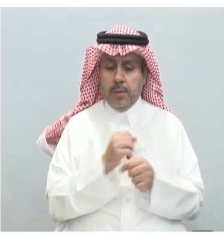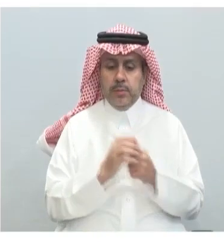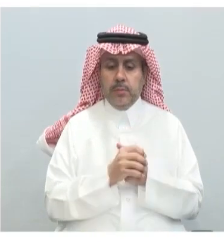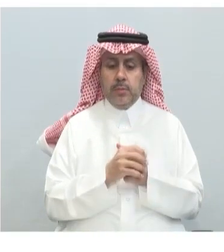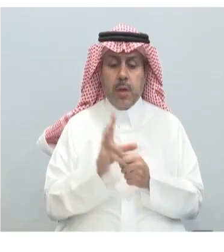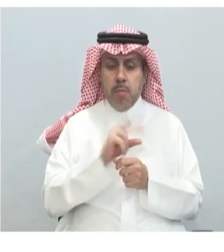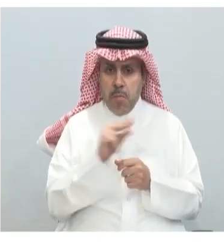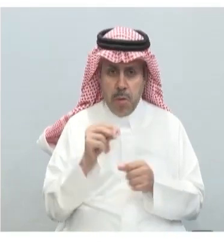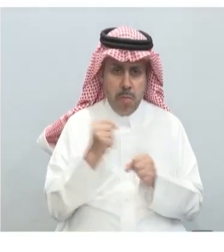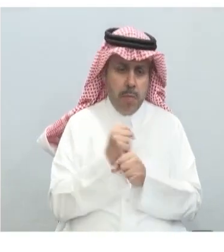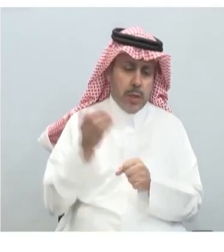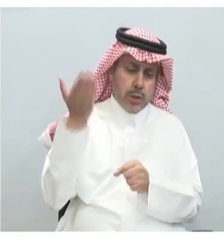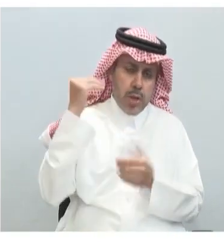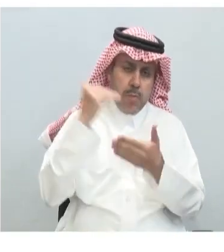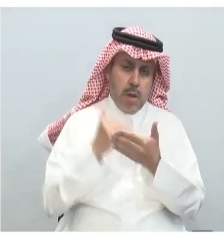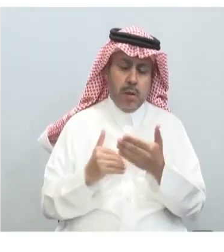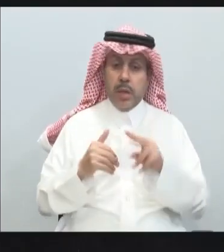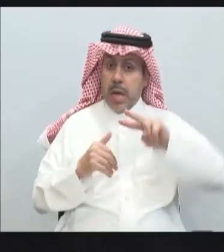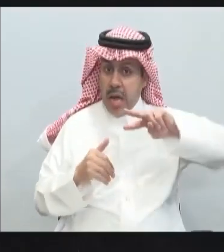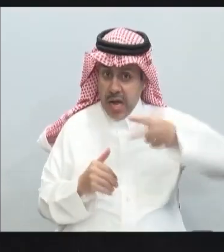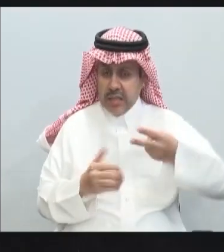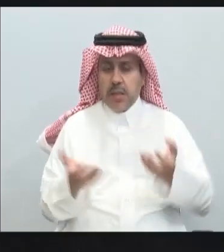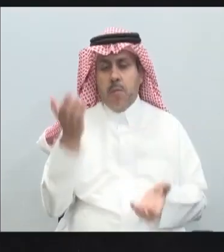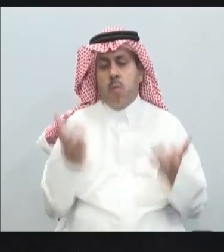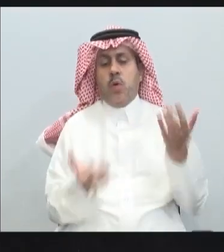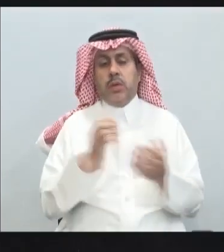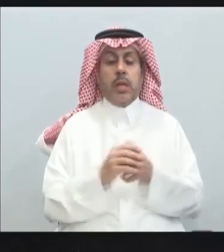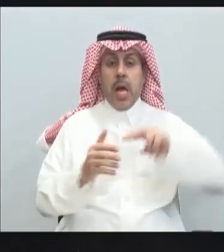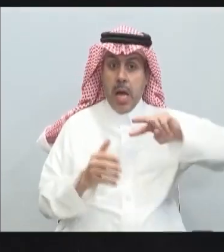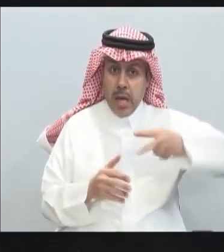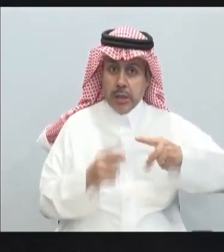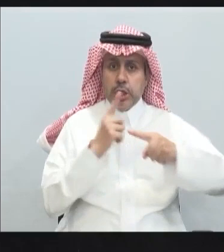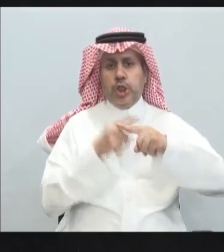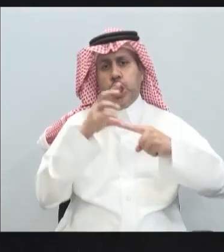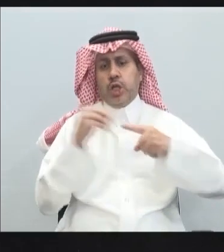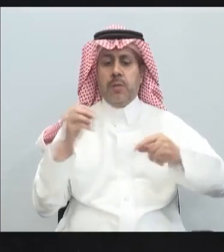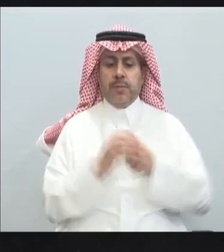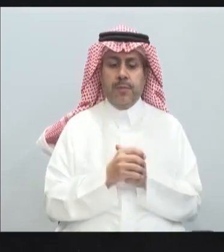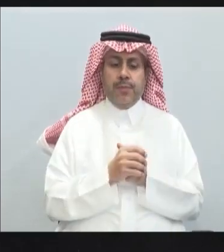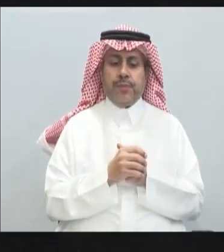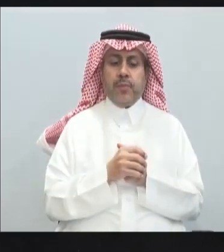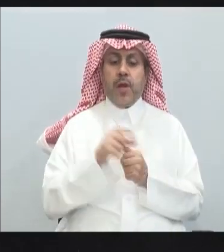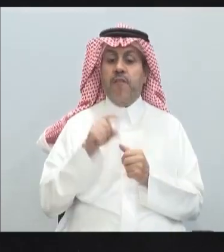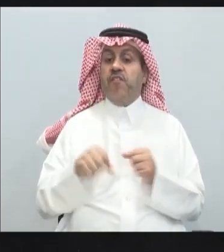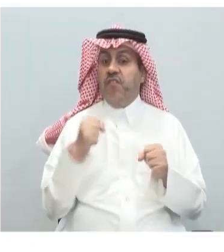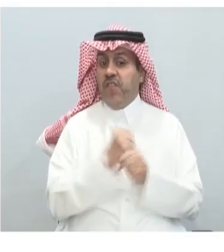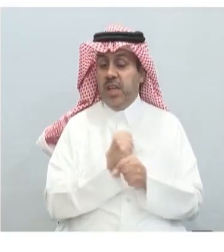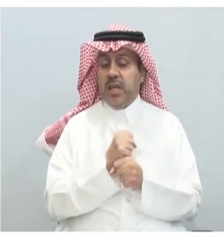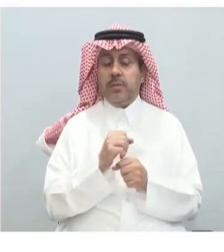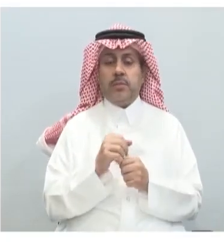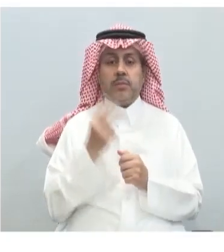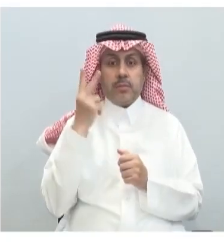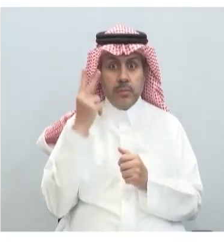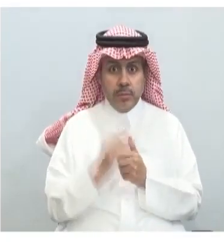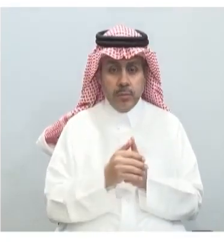بها سابقا بالخطوات نقوم بعكس المعادلات نقوم بعكس الاشارات لكن هنا طريقه اخرى وهي معادله التجميع